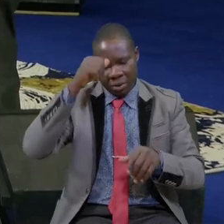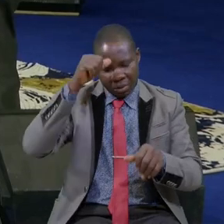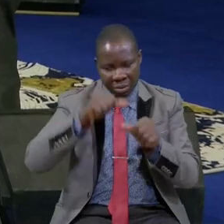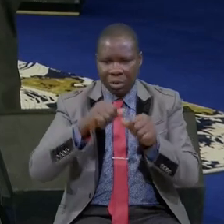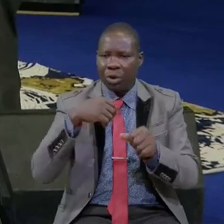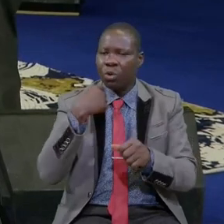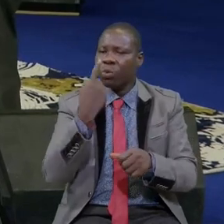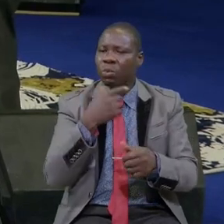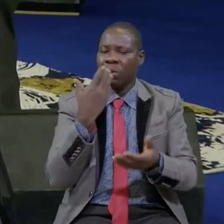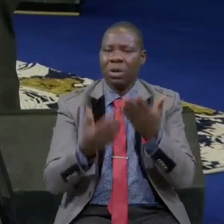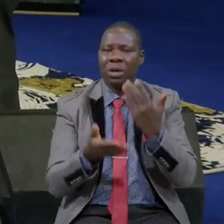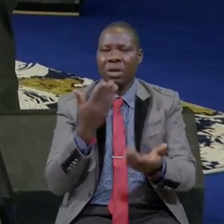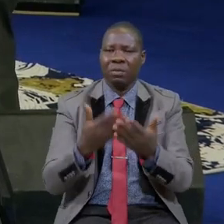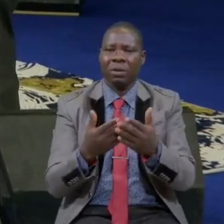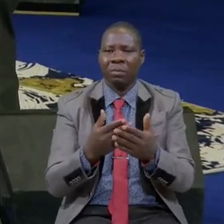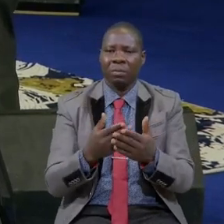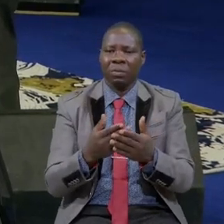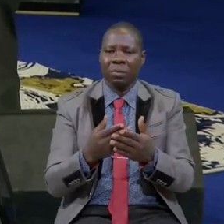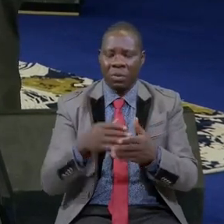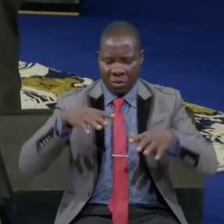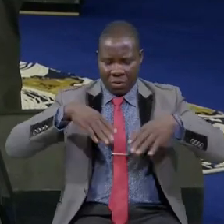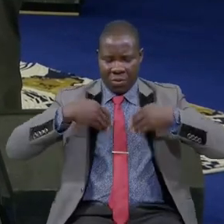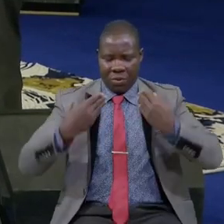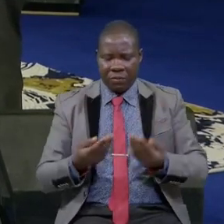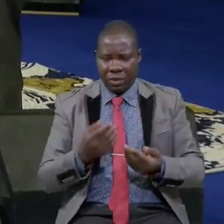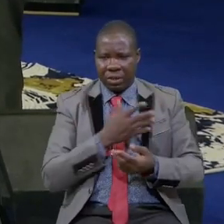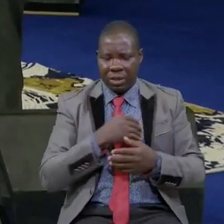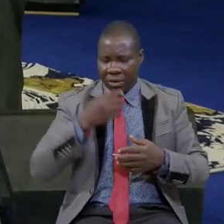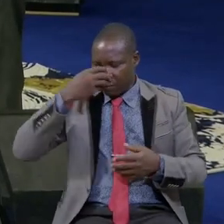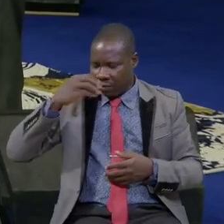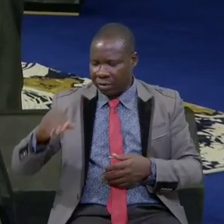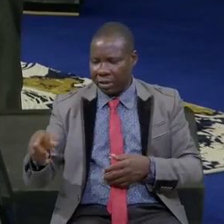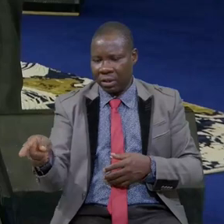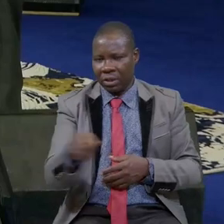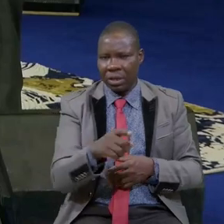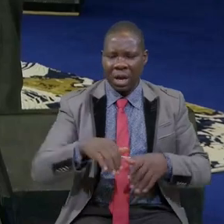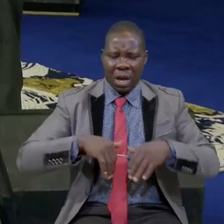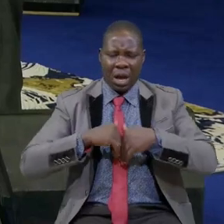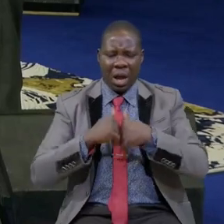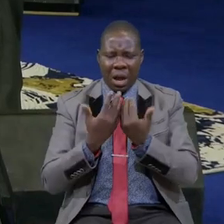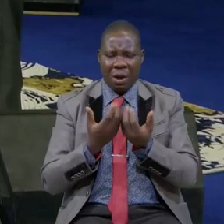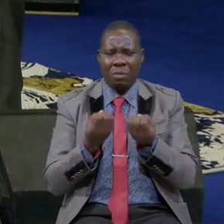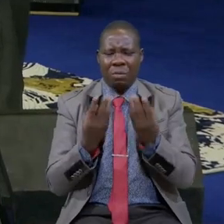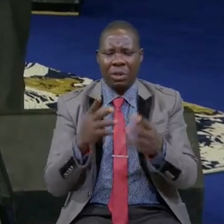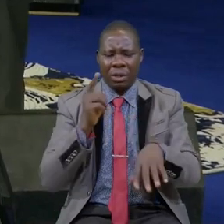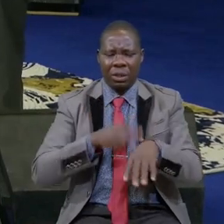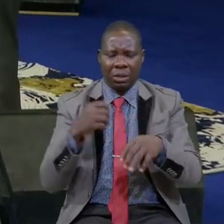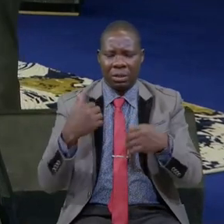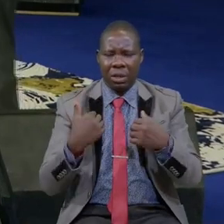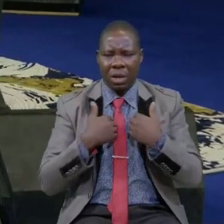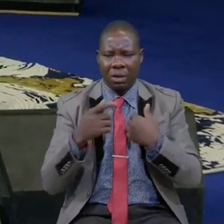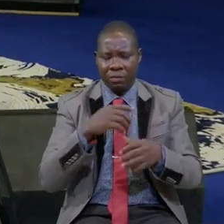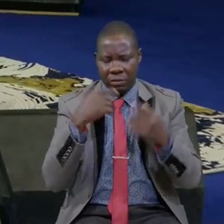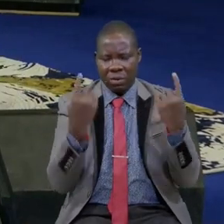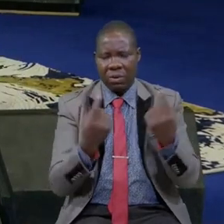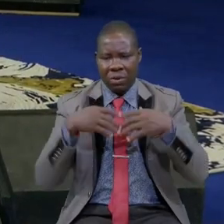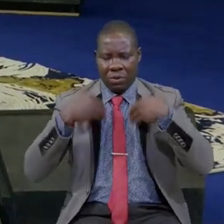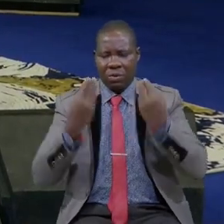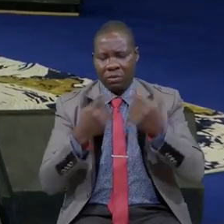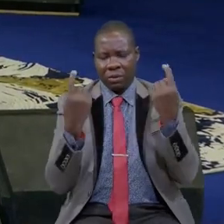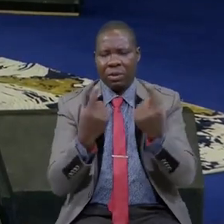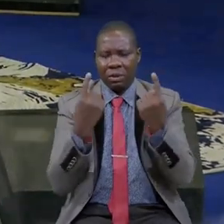quiconque confesse et abandonne ses péchés. Combien de fois n'as-tu pas confessé les péchés?